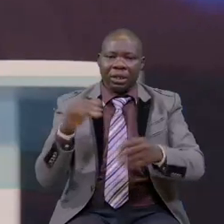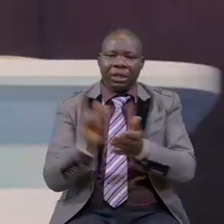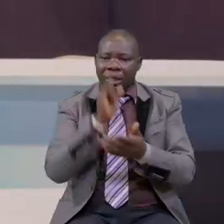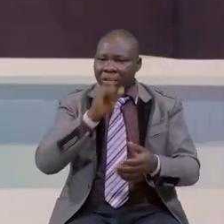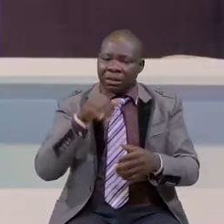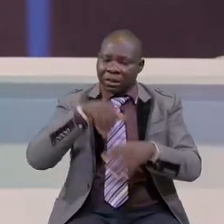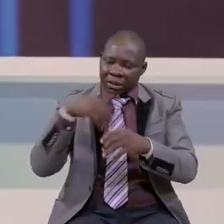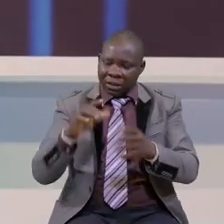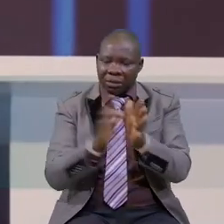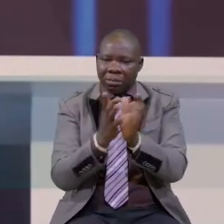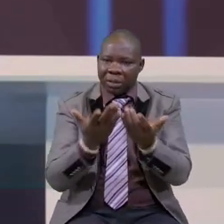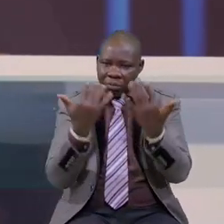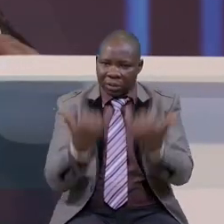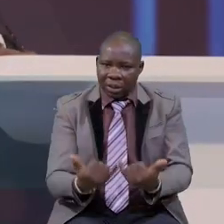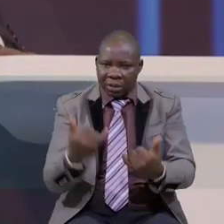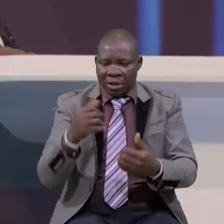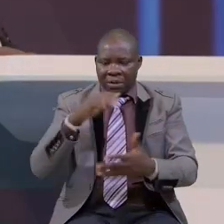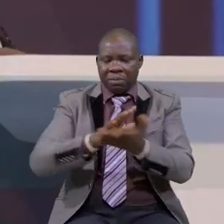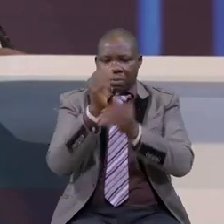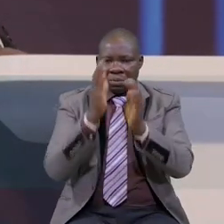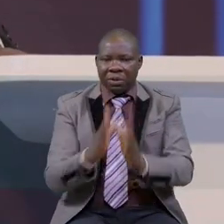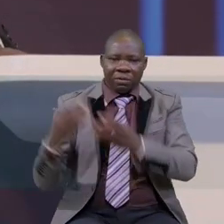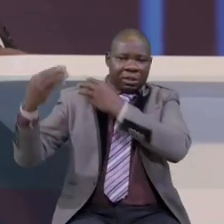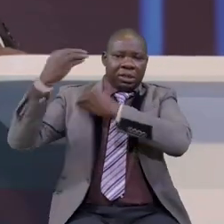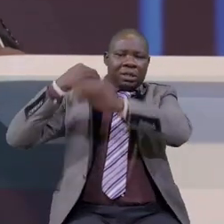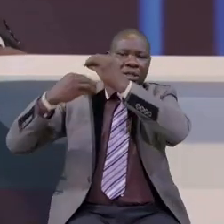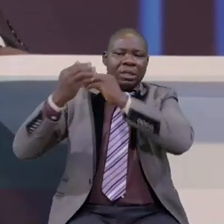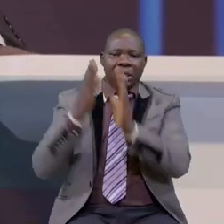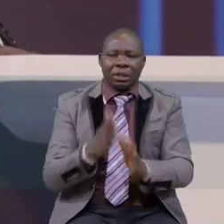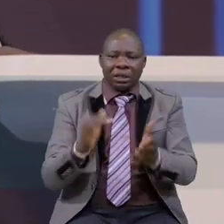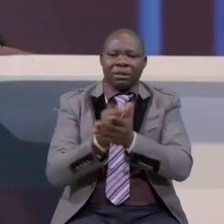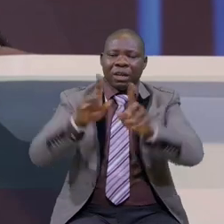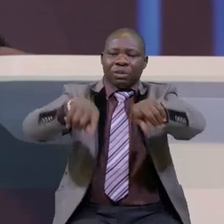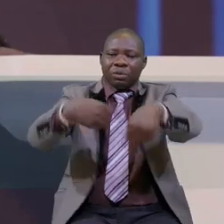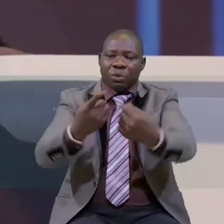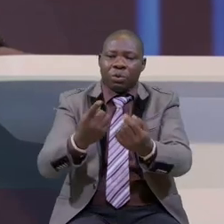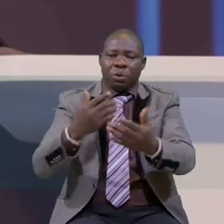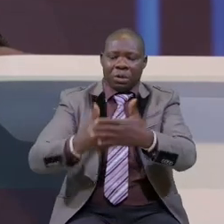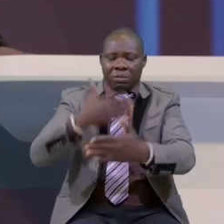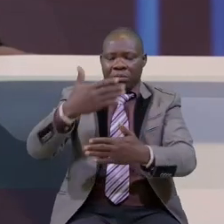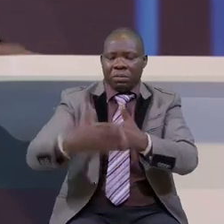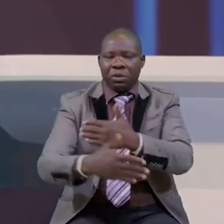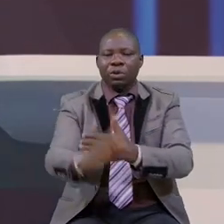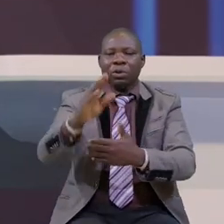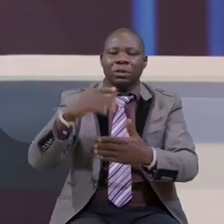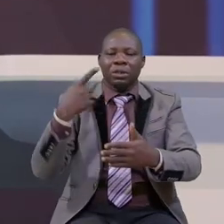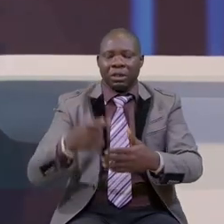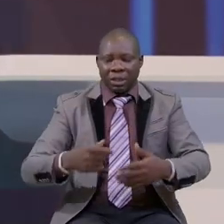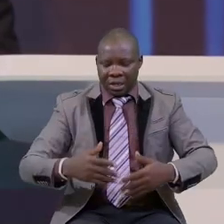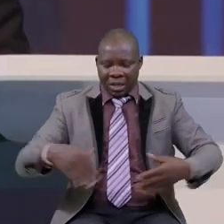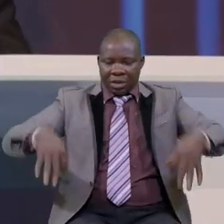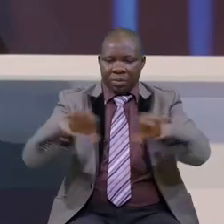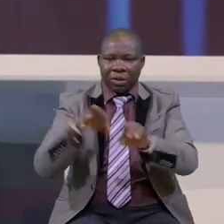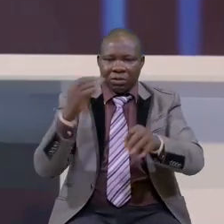cette Bible-là, c'est l'héritage des croyants qui transcende et va au-delà des essentiels de la